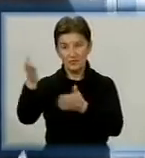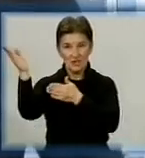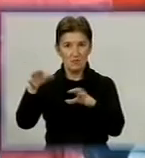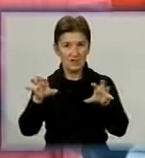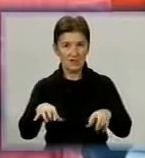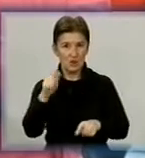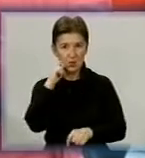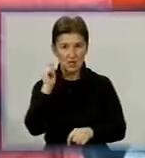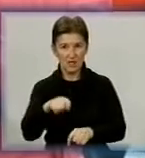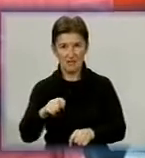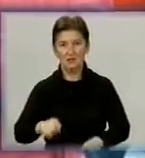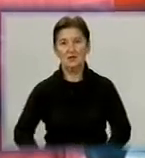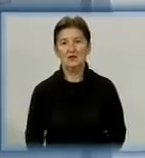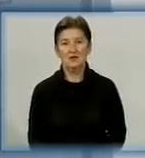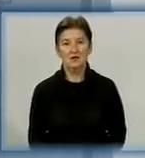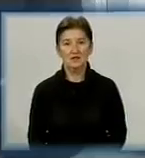України.